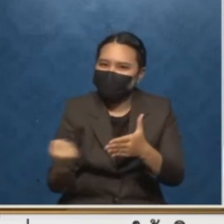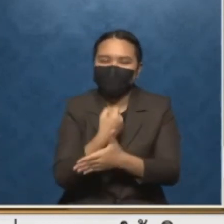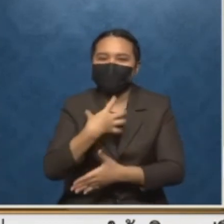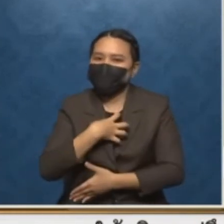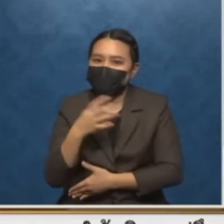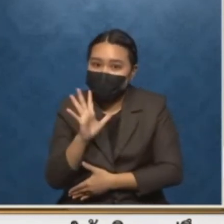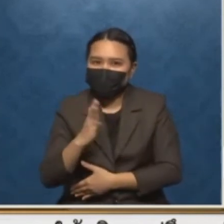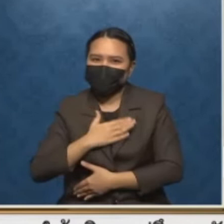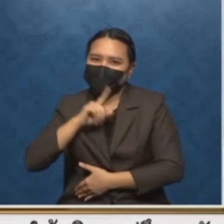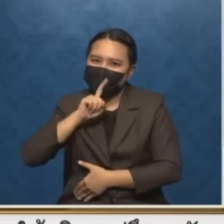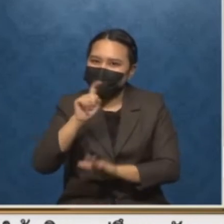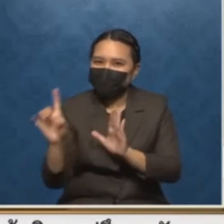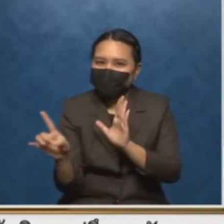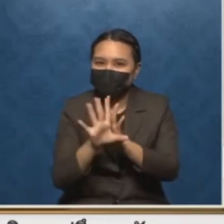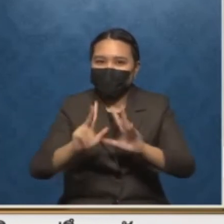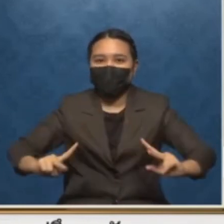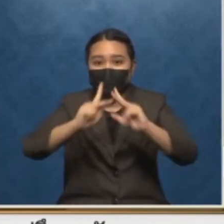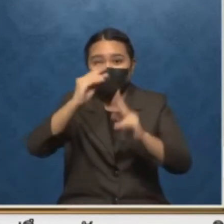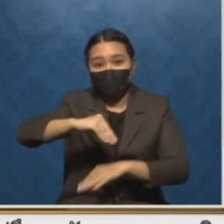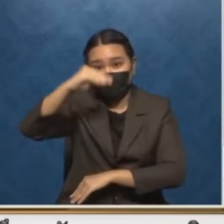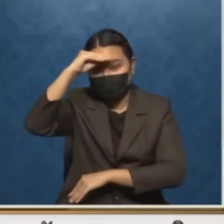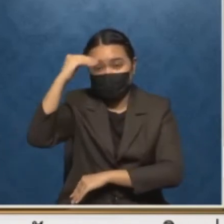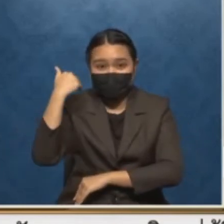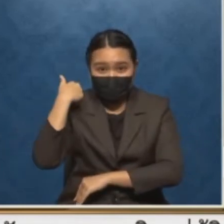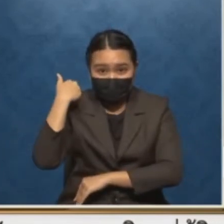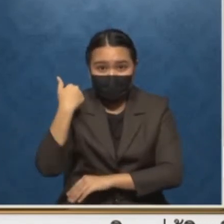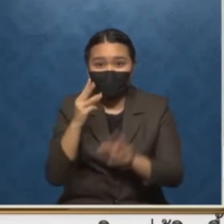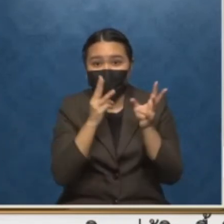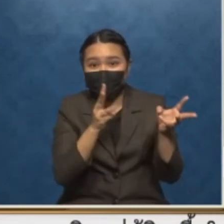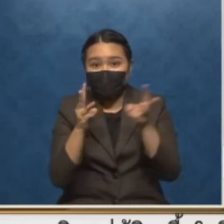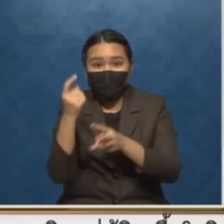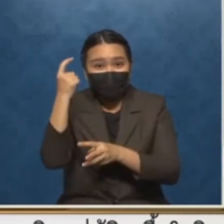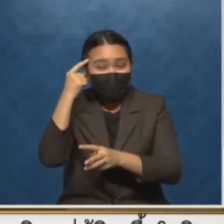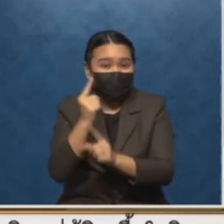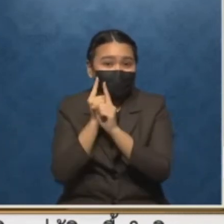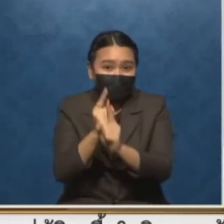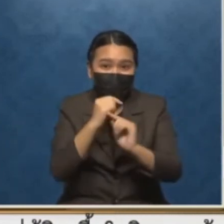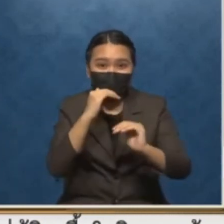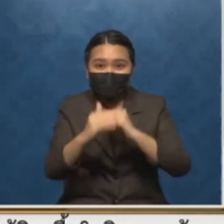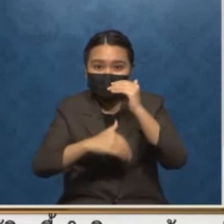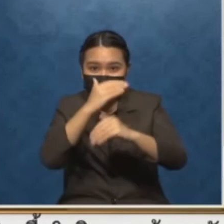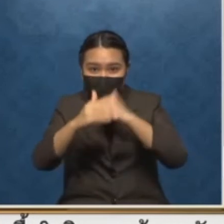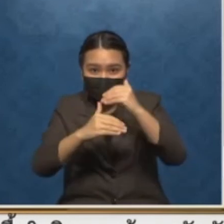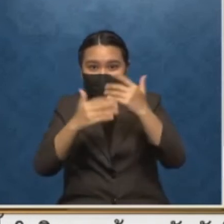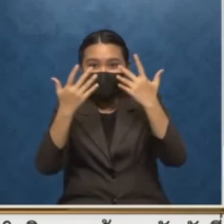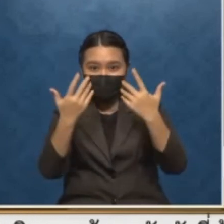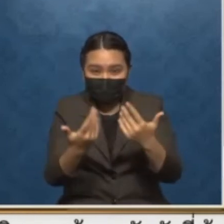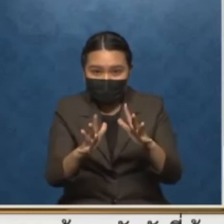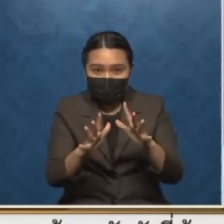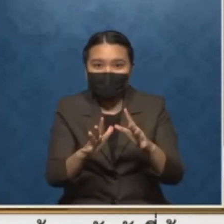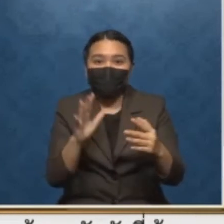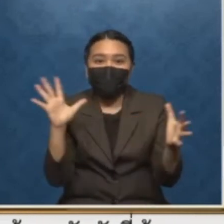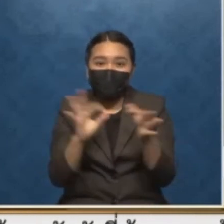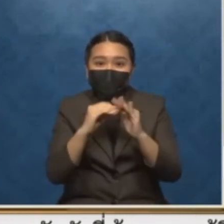ว่ากระทรวงศึกษายังมีแนวดำเนินการตามการพัฒนาและยกระดับการพั